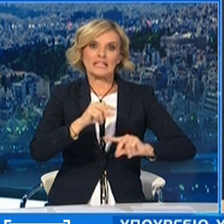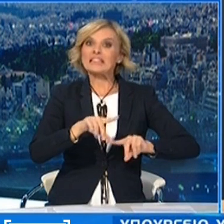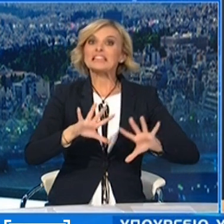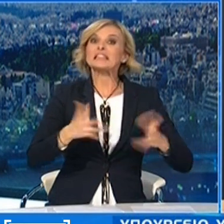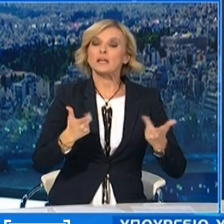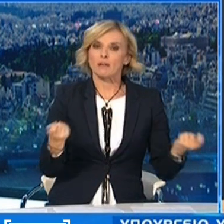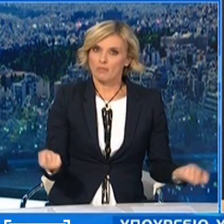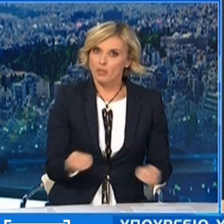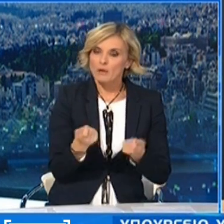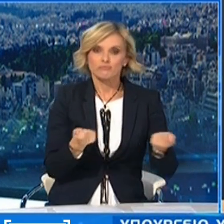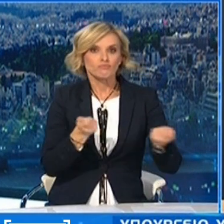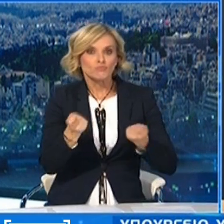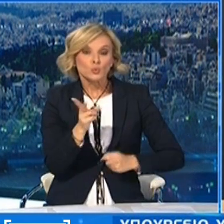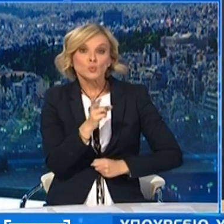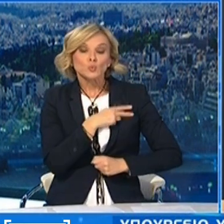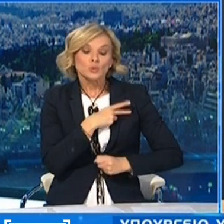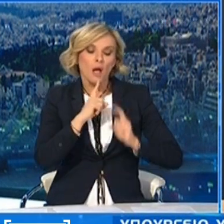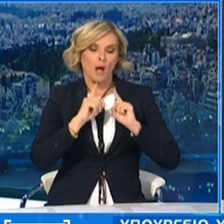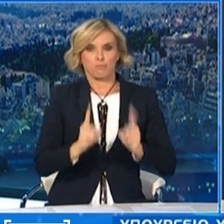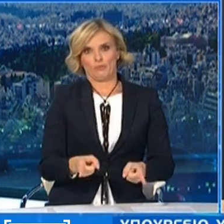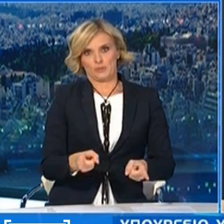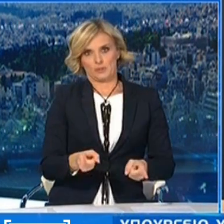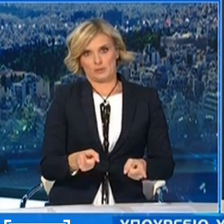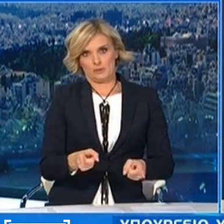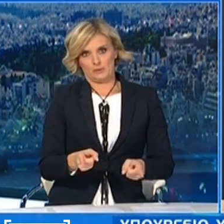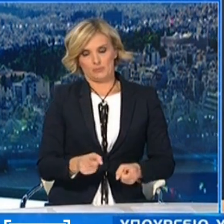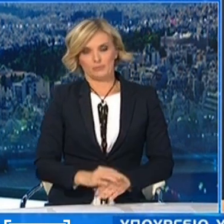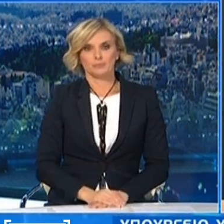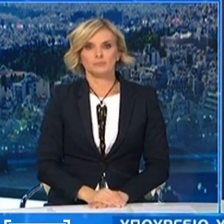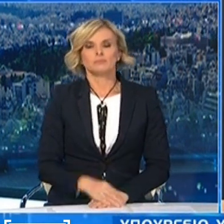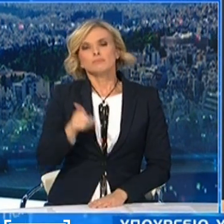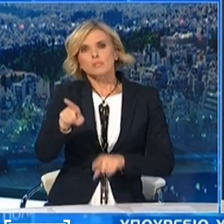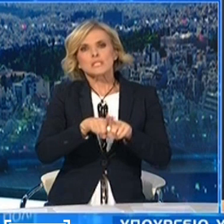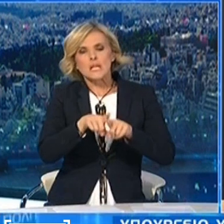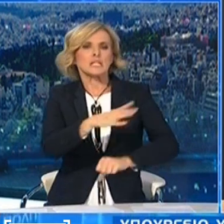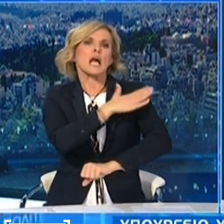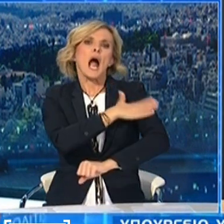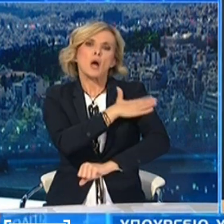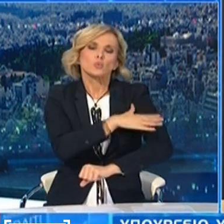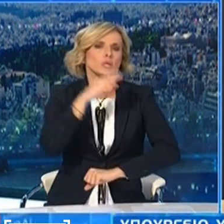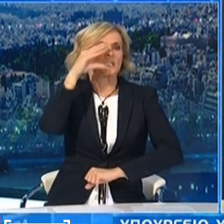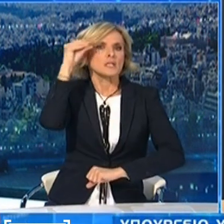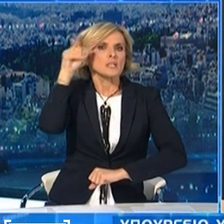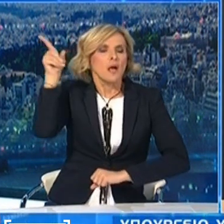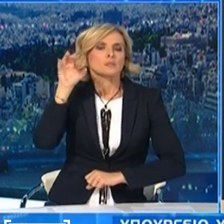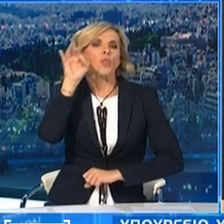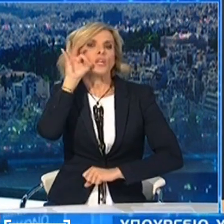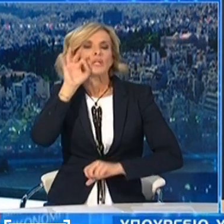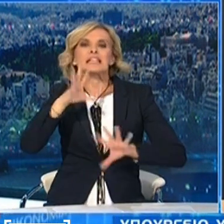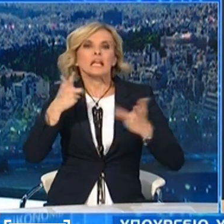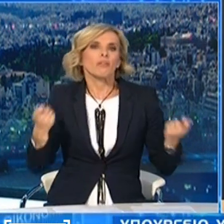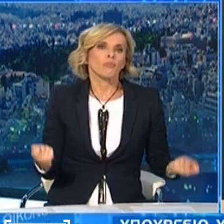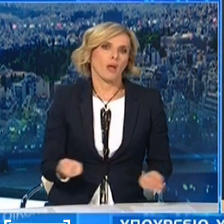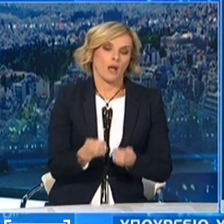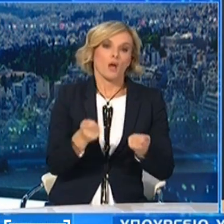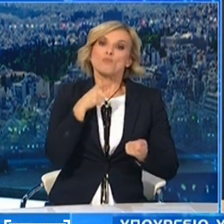να πάρουν και τις σχετικές αποφάσεις σε σχέση με όλες τις περιφέρειες, τις οποίες είναι στο επίκεντρο